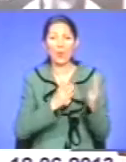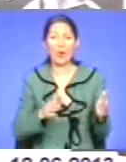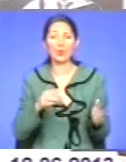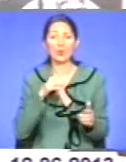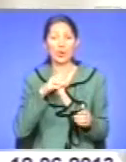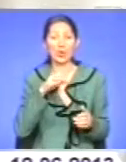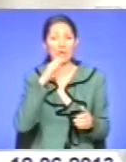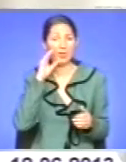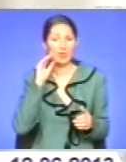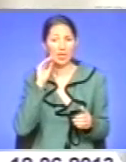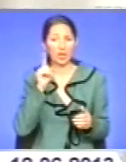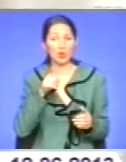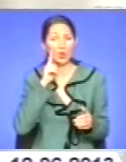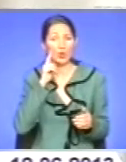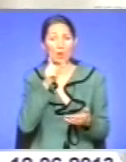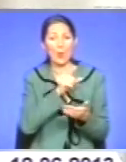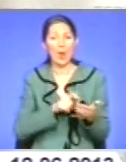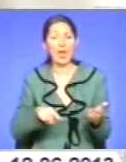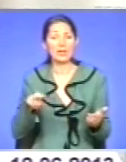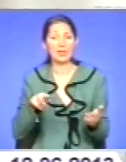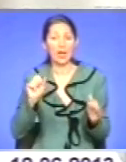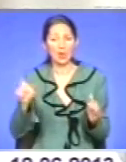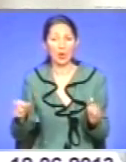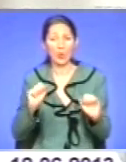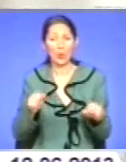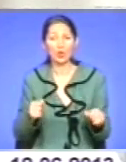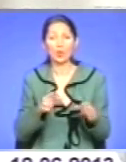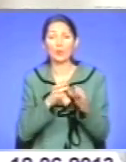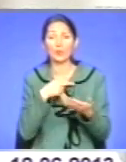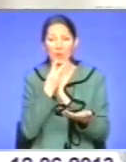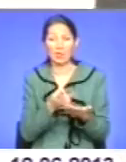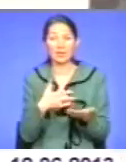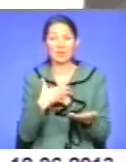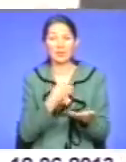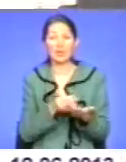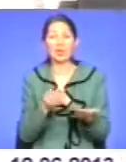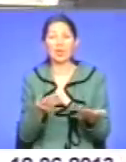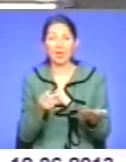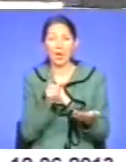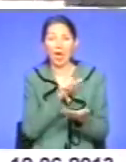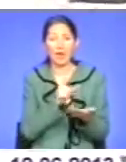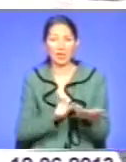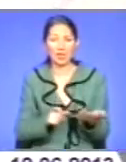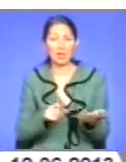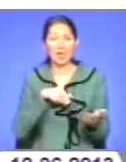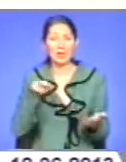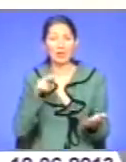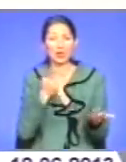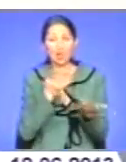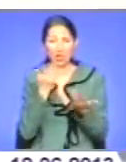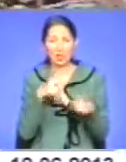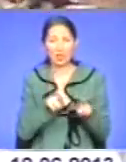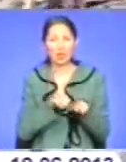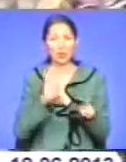Шевченка. Тут юні поети та літератори матимуть змогу продемонструвати свої твори на літературних читаннях. Також відбудеться